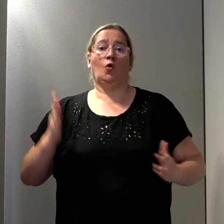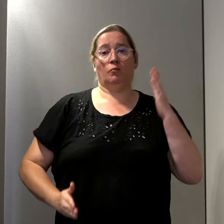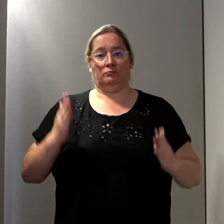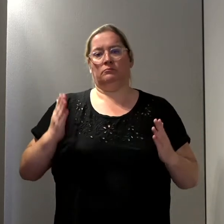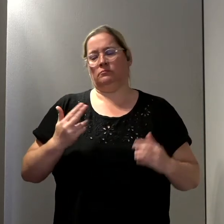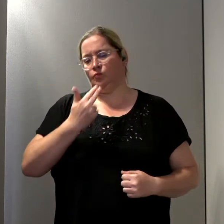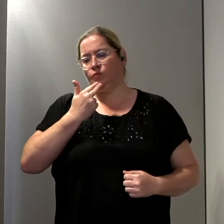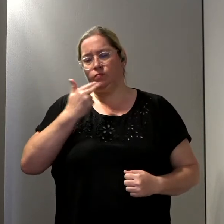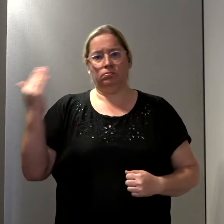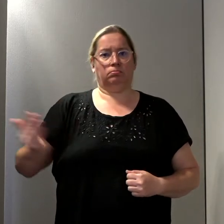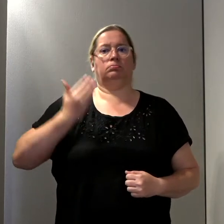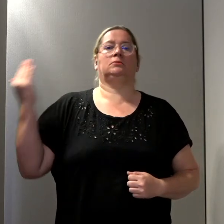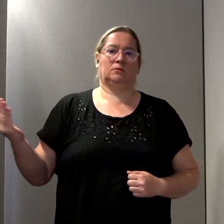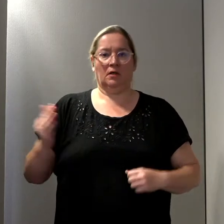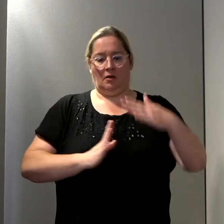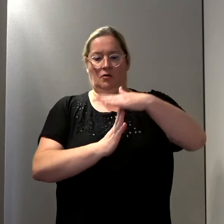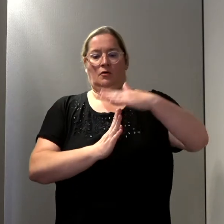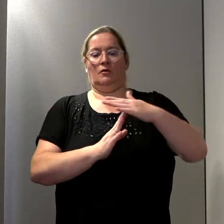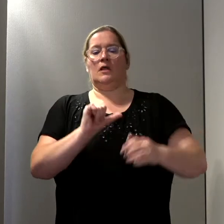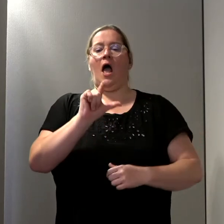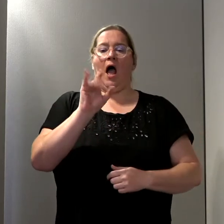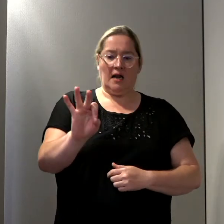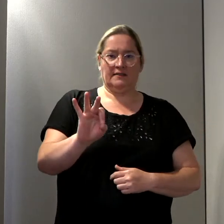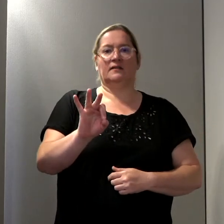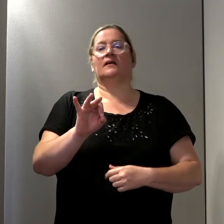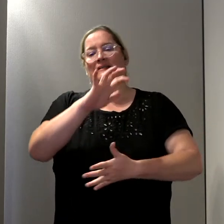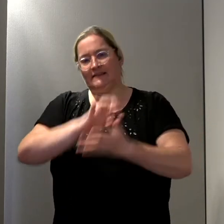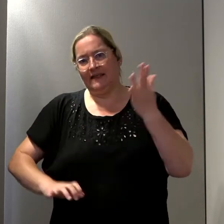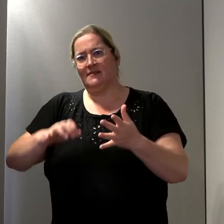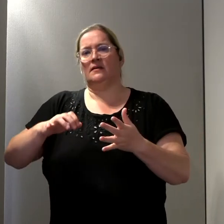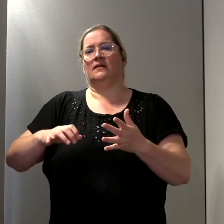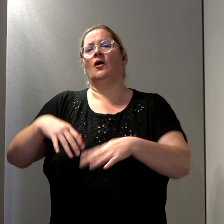un compte alt text reminder,